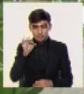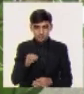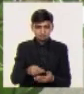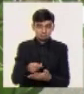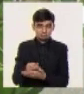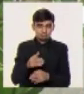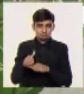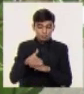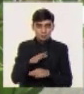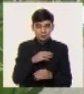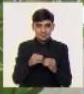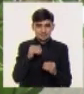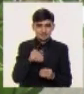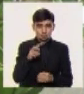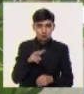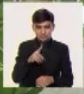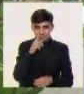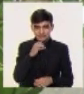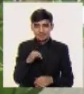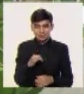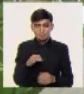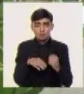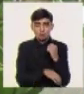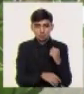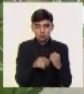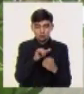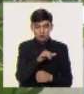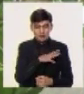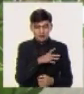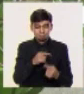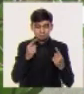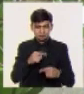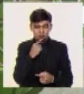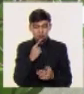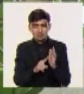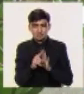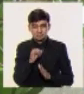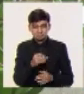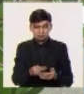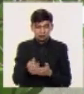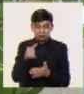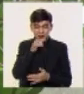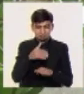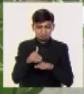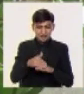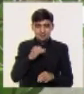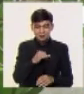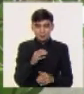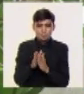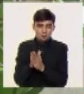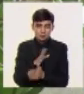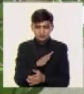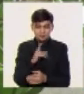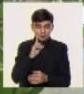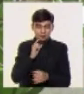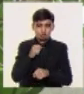около 10 тысяч долларов. После этого у нее возникли финансовые трудности, и она попросила его